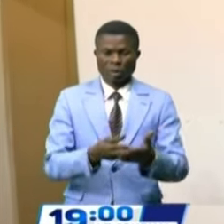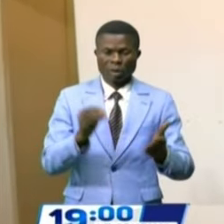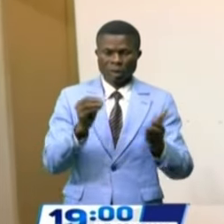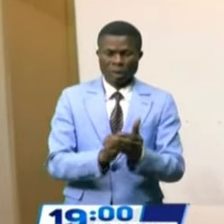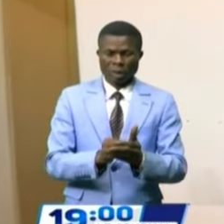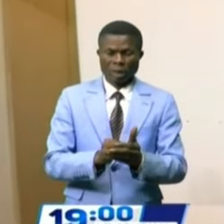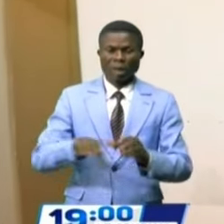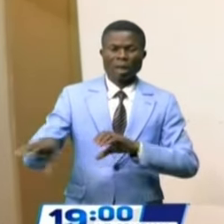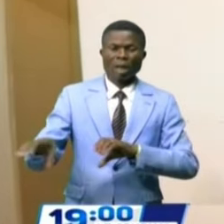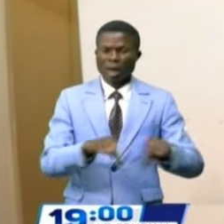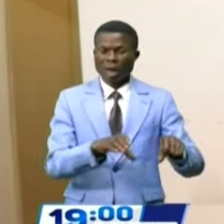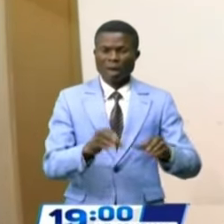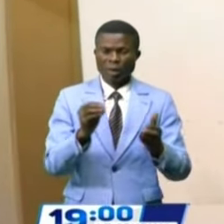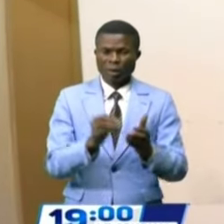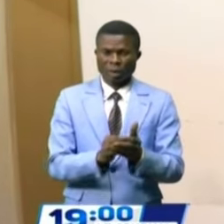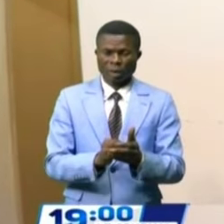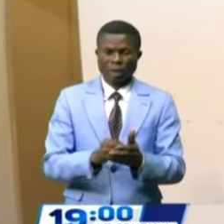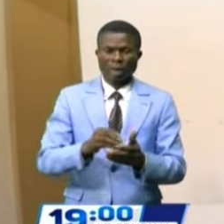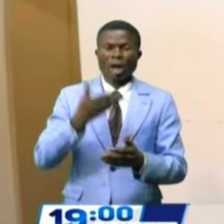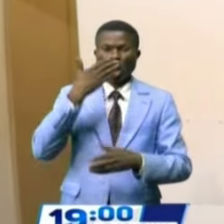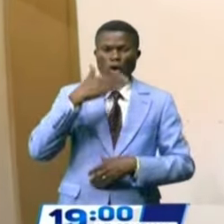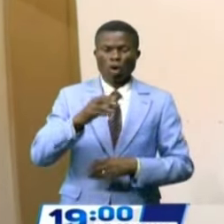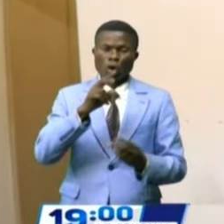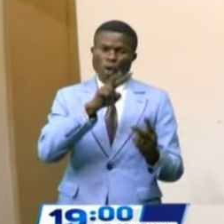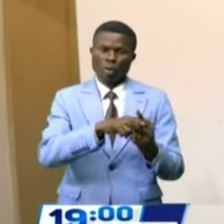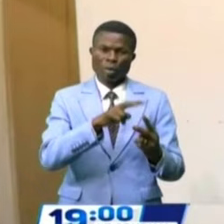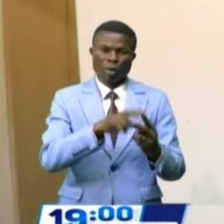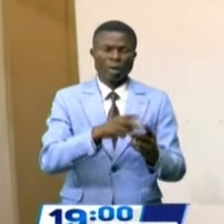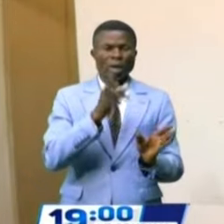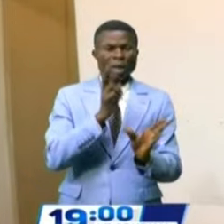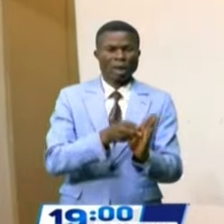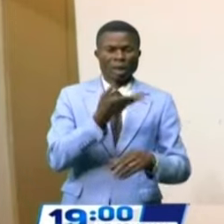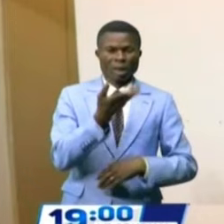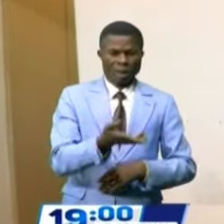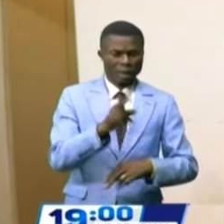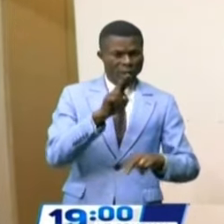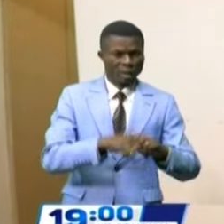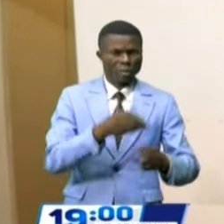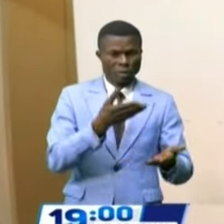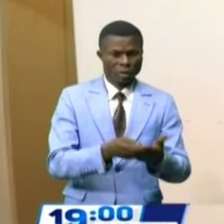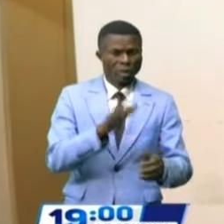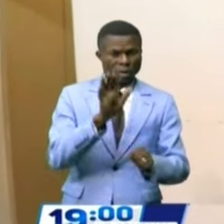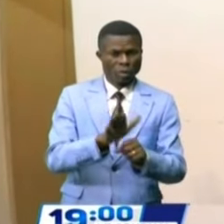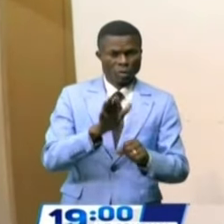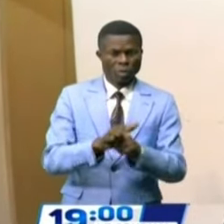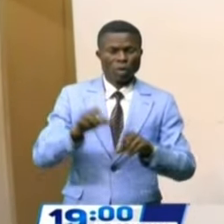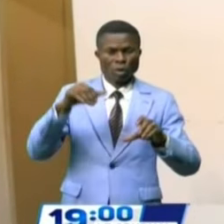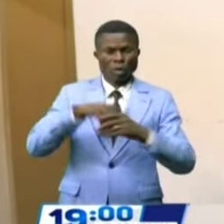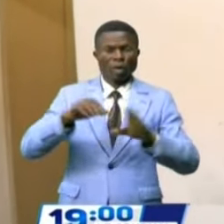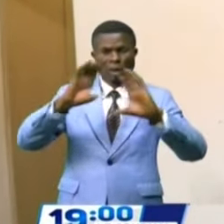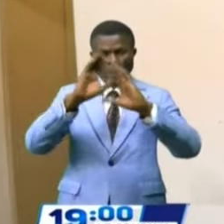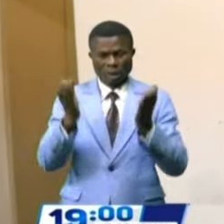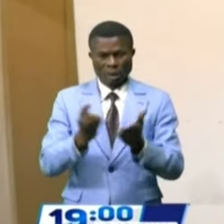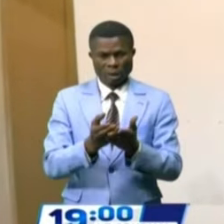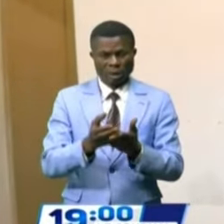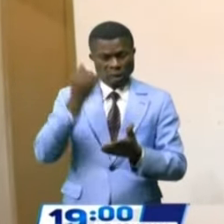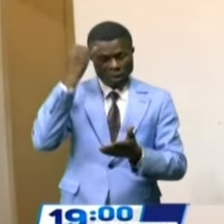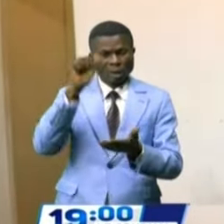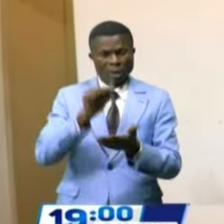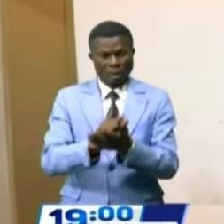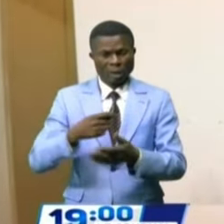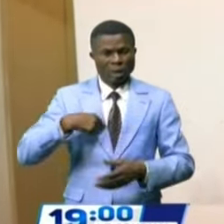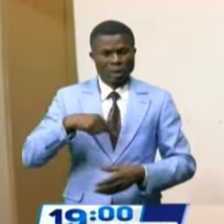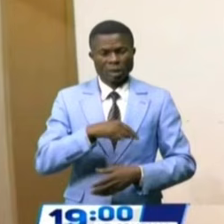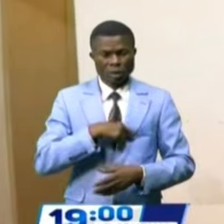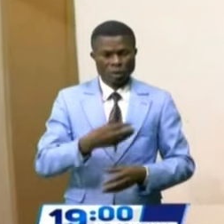avons des activités dans les centres d'hébergement où vivent ces personnes, pour la plupart, parce qu'il y en a aussi dans la communauté. Et donc, dans ces centres, nous